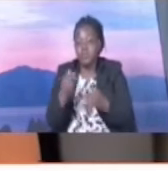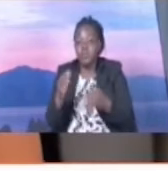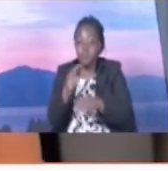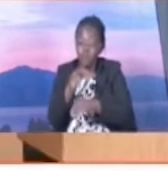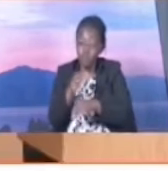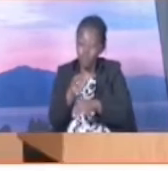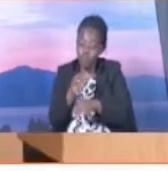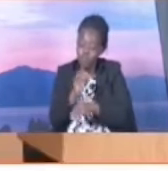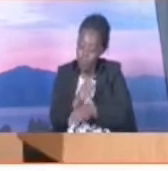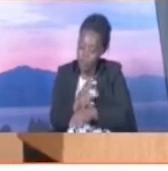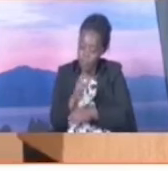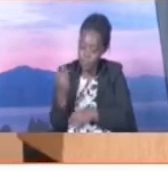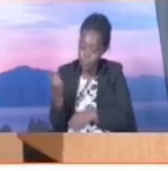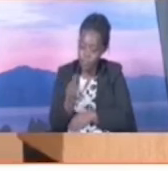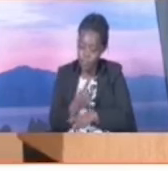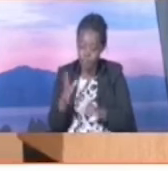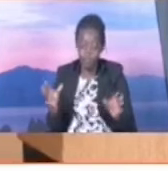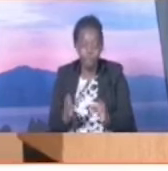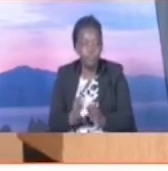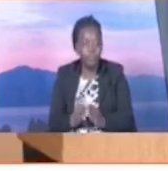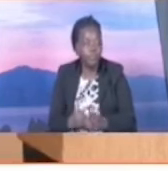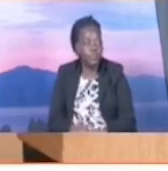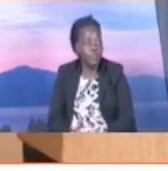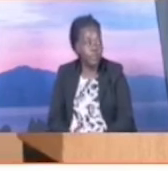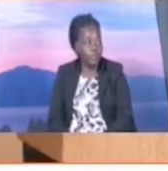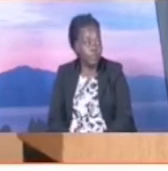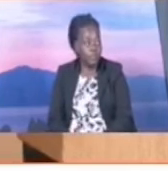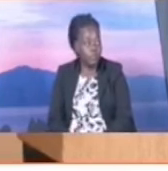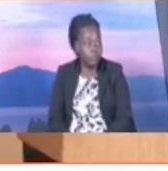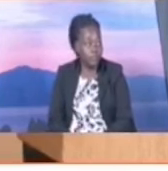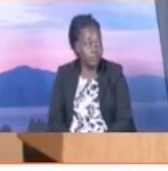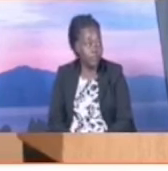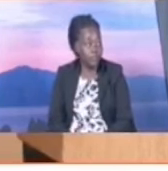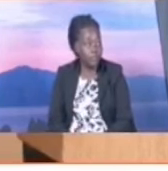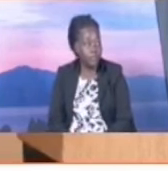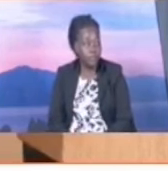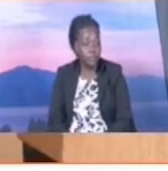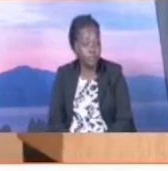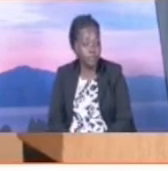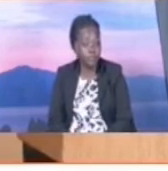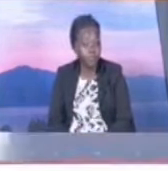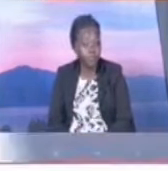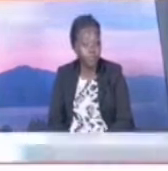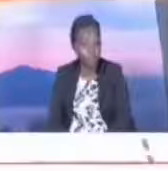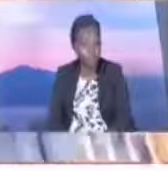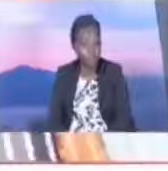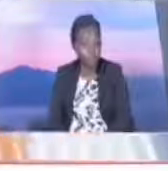tuwakubiriza mujje. Ismail Nsubuga yakusakidde kulire lino Kurabukede TV.